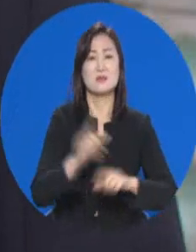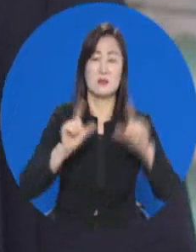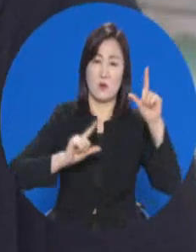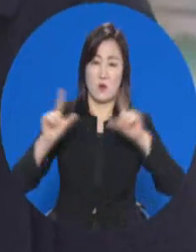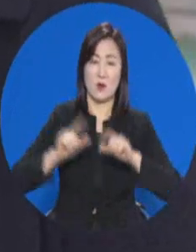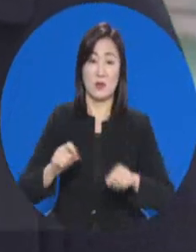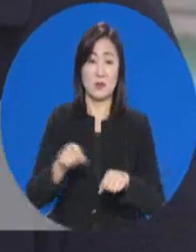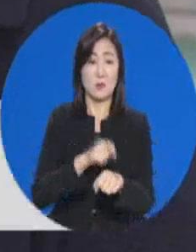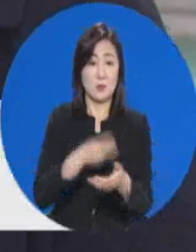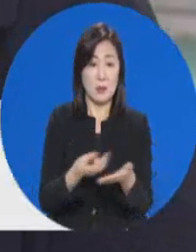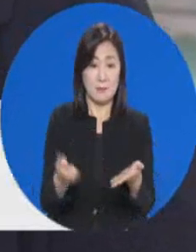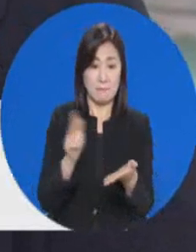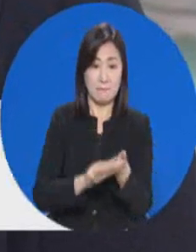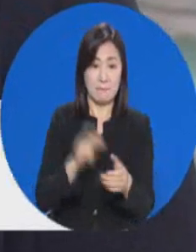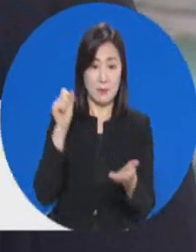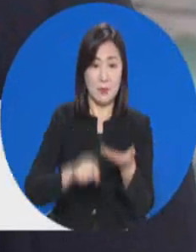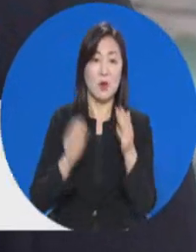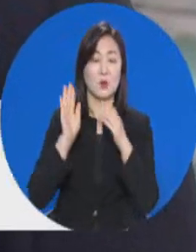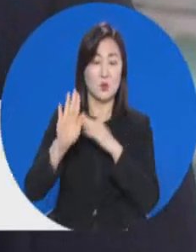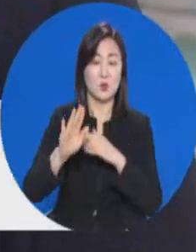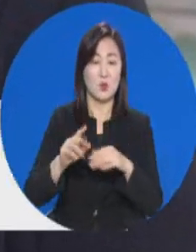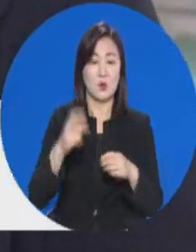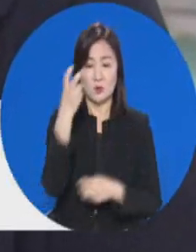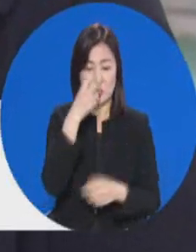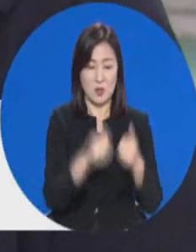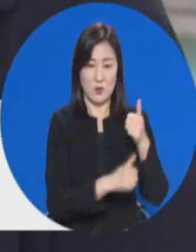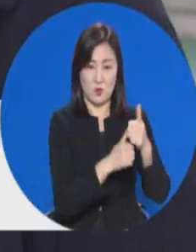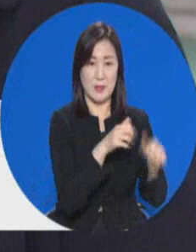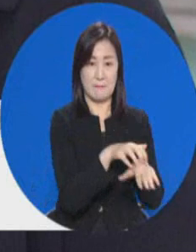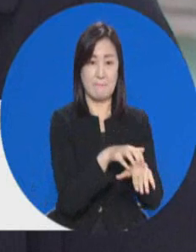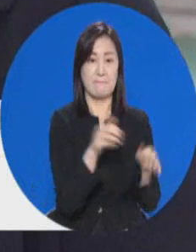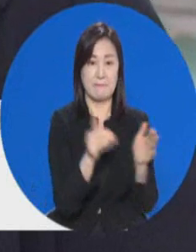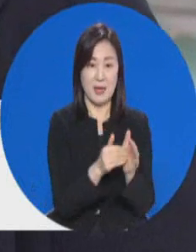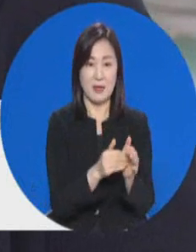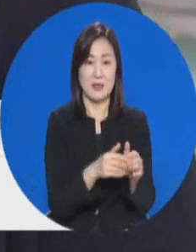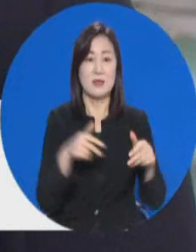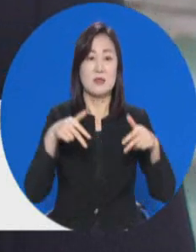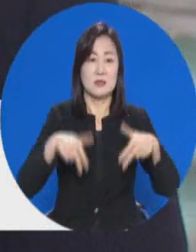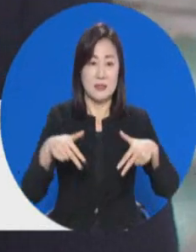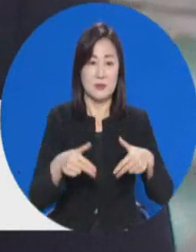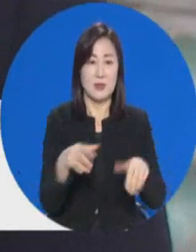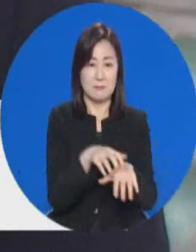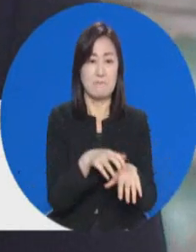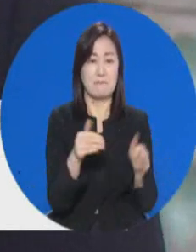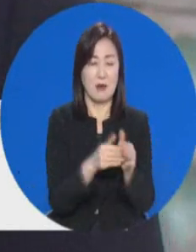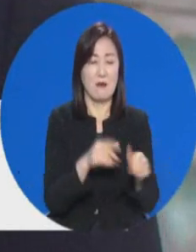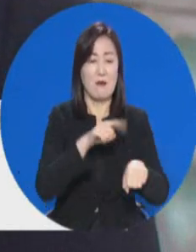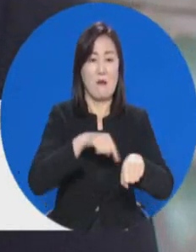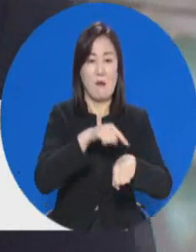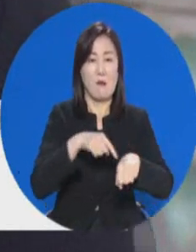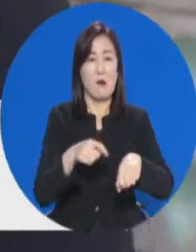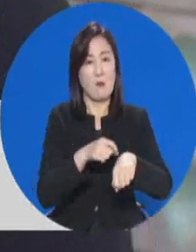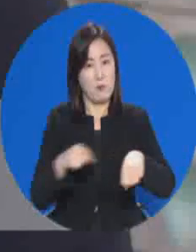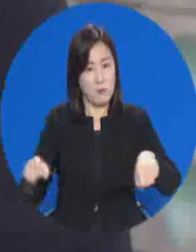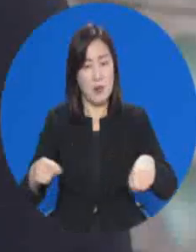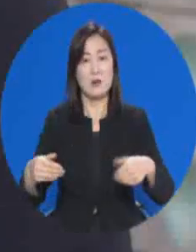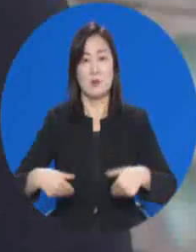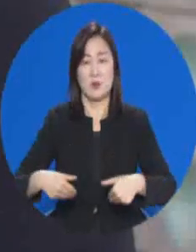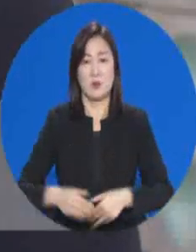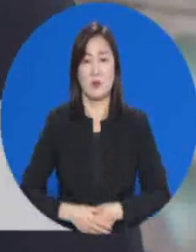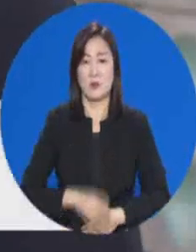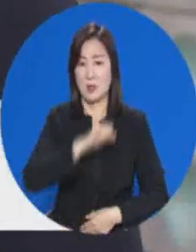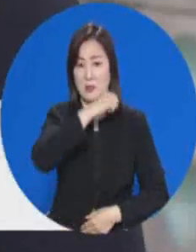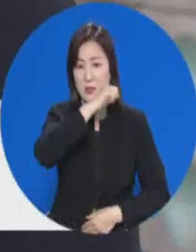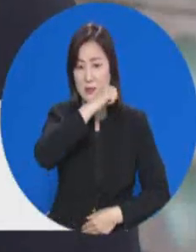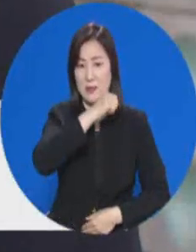통과가 돼서도 이제 조사위원회가 구성이 되고 거기에 뭐 실무진이 구성되고 이것도 오랜 시간이 걸리잖아요. 좀